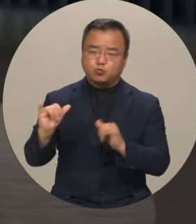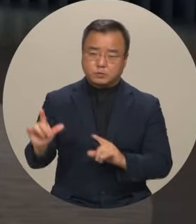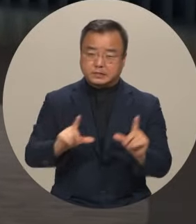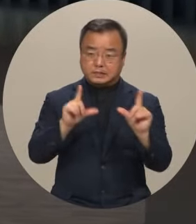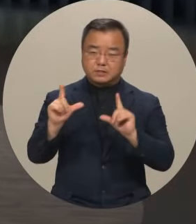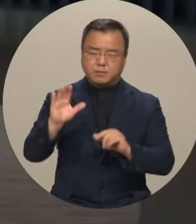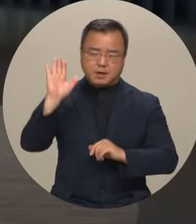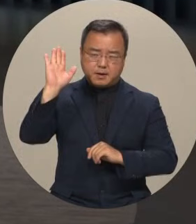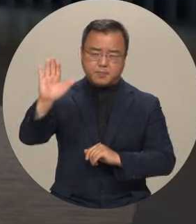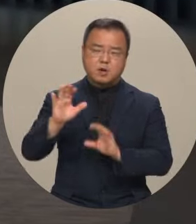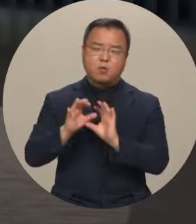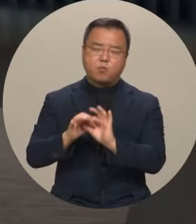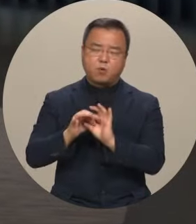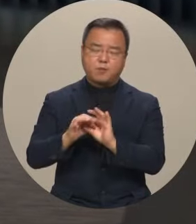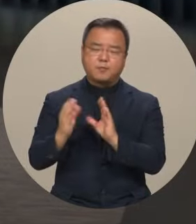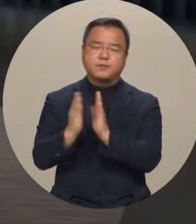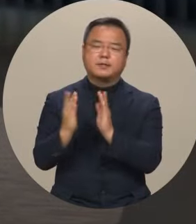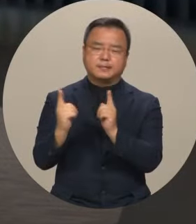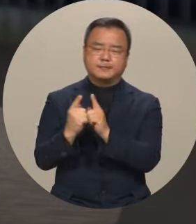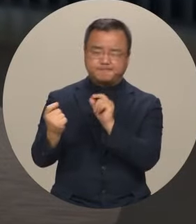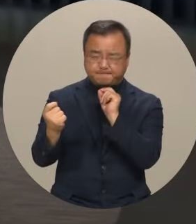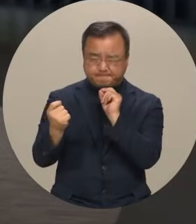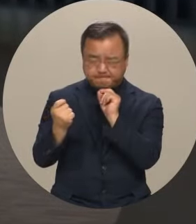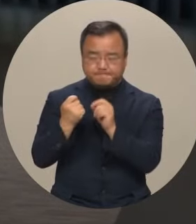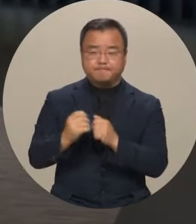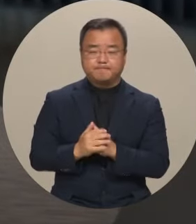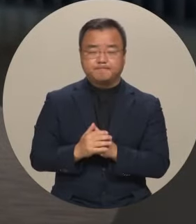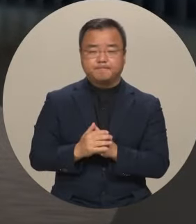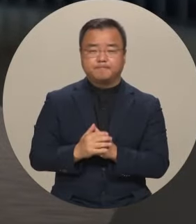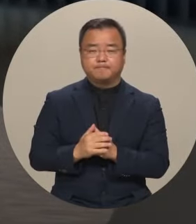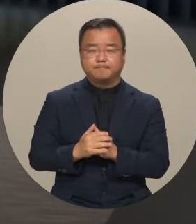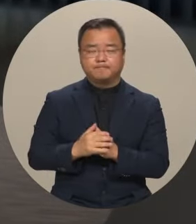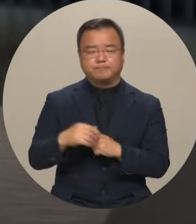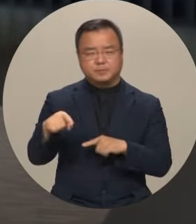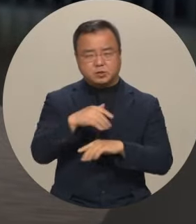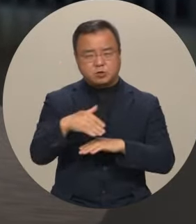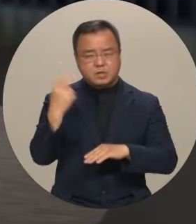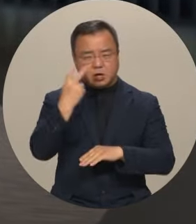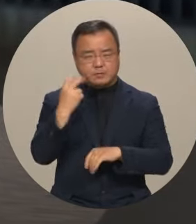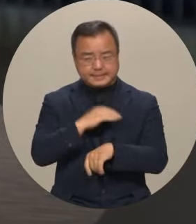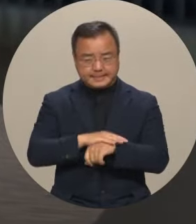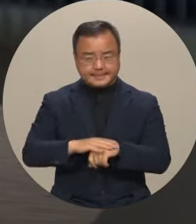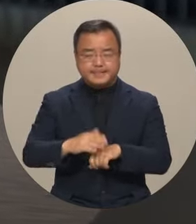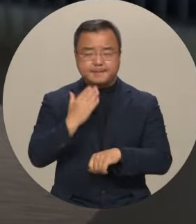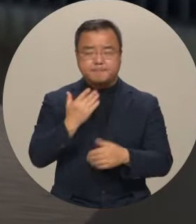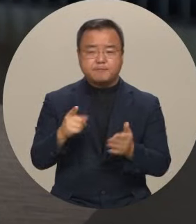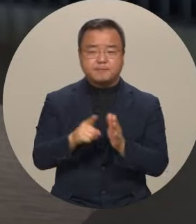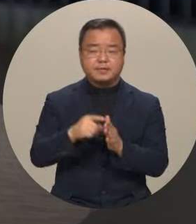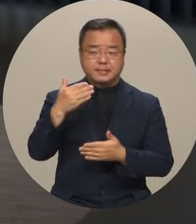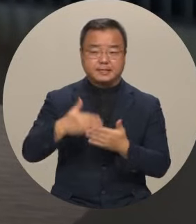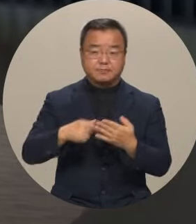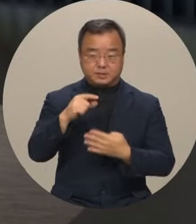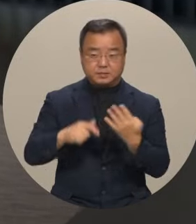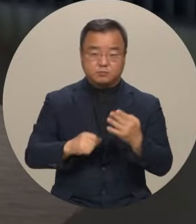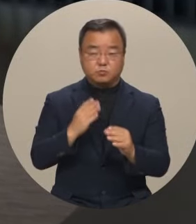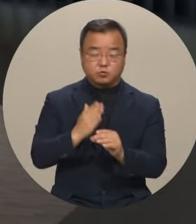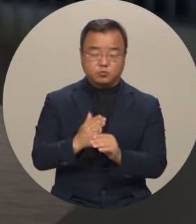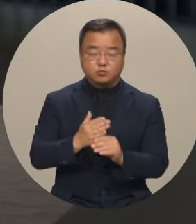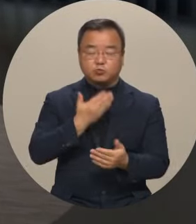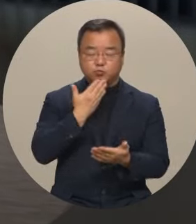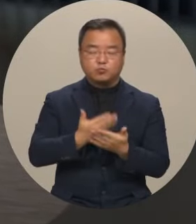미래와도 직결돼 있는 분야입니다이 제대로 된 정책 검증이 이루어질 수 있도록 남은 국정 감사 일정에서도